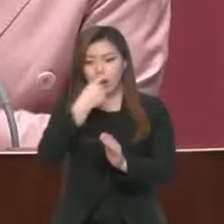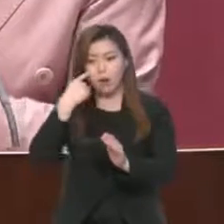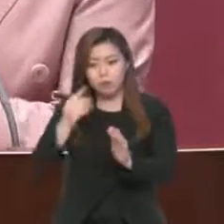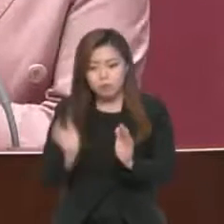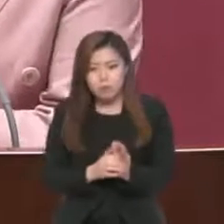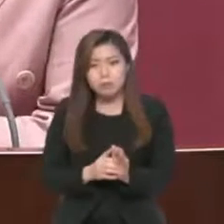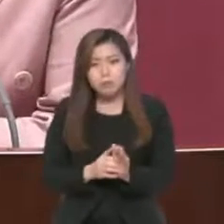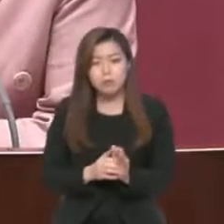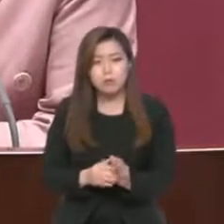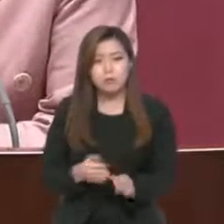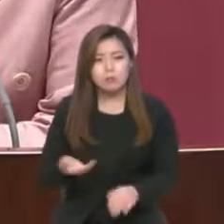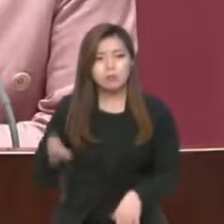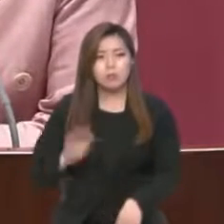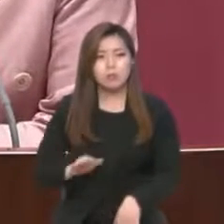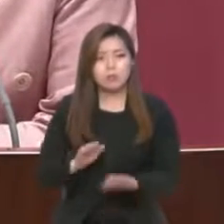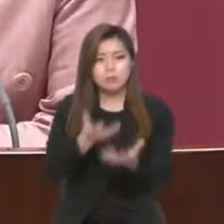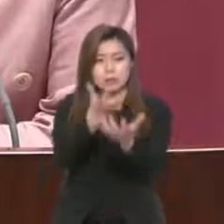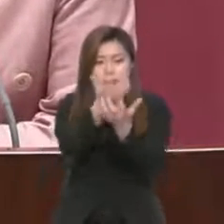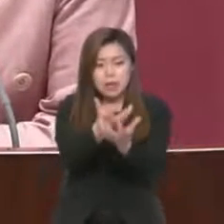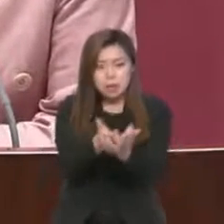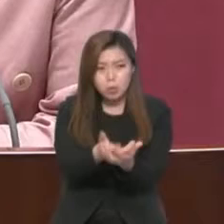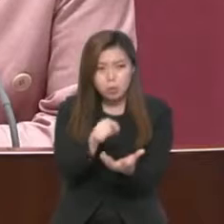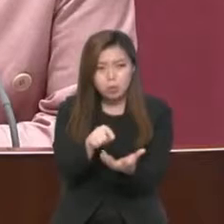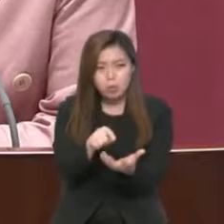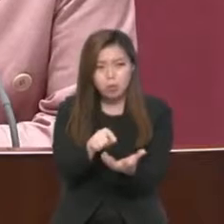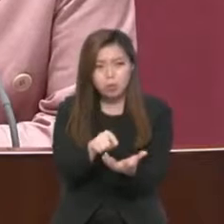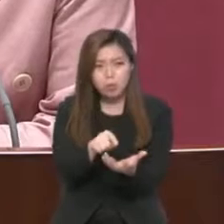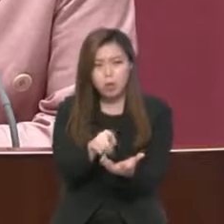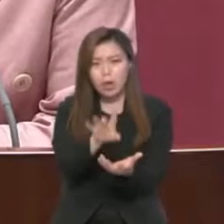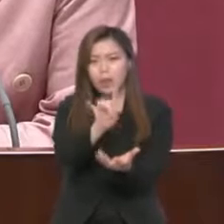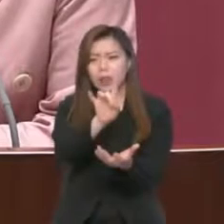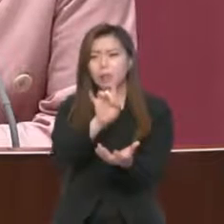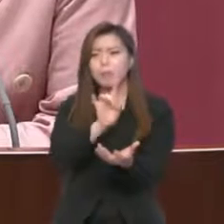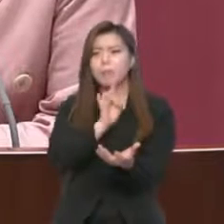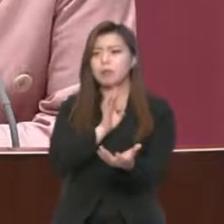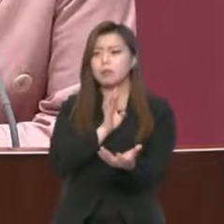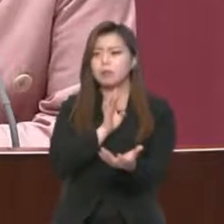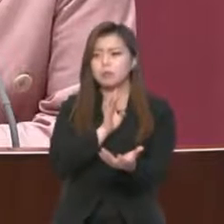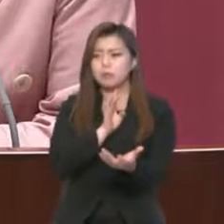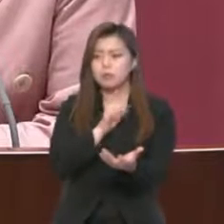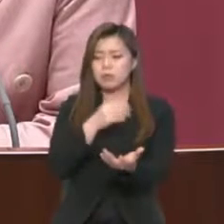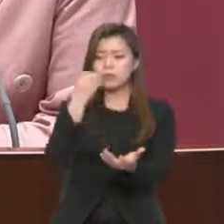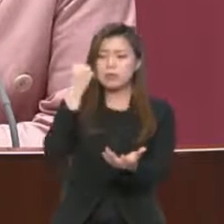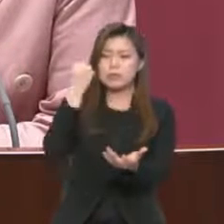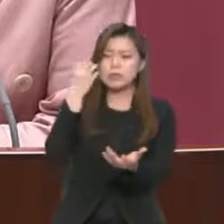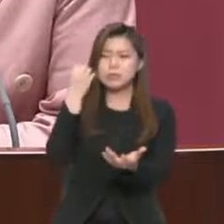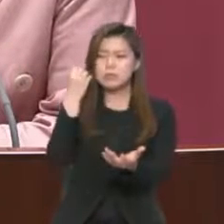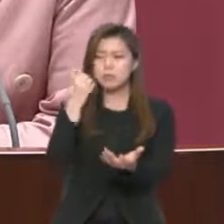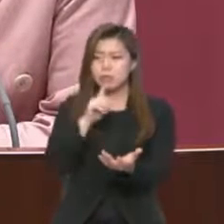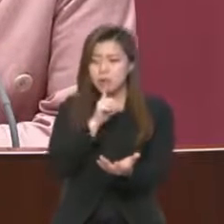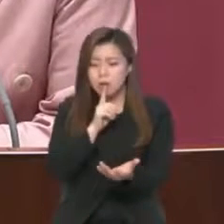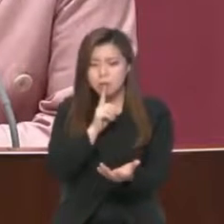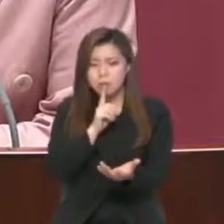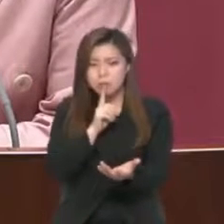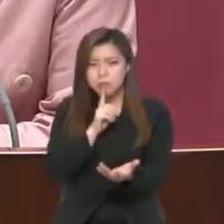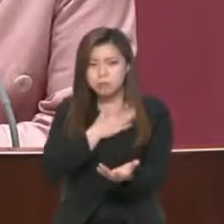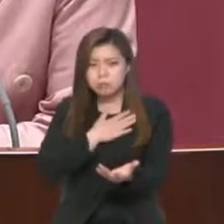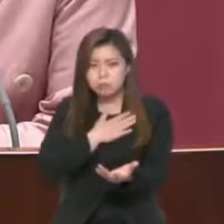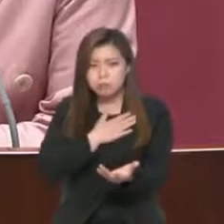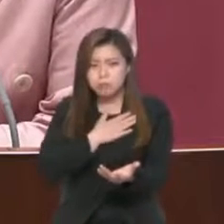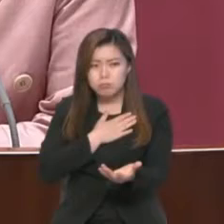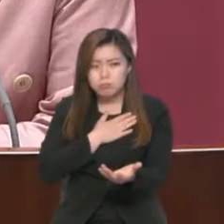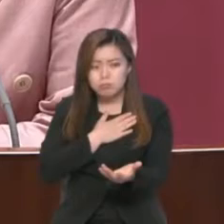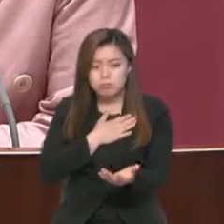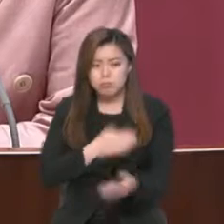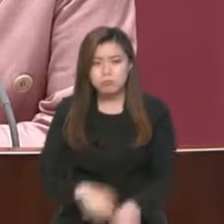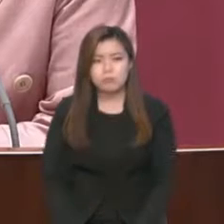의원님께서는 자료의 보관을 이 사건만 유독 냄새가 난다라고 극단적인 표현을 하시고 고의적으로 훼손한